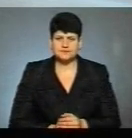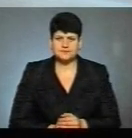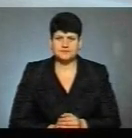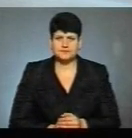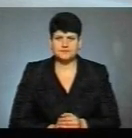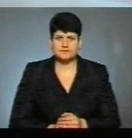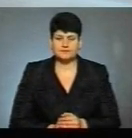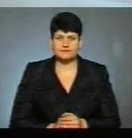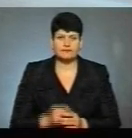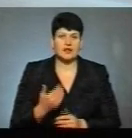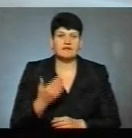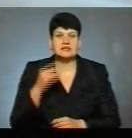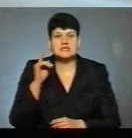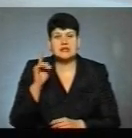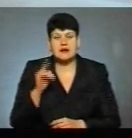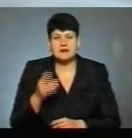єдність? Знаєте,